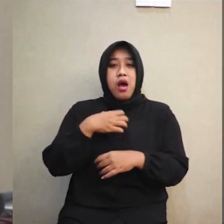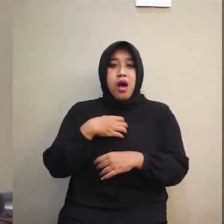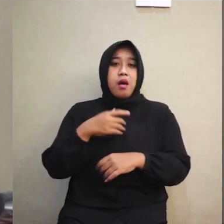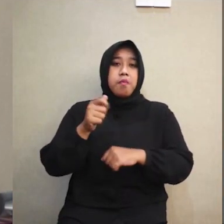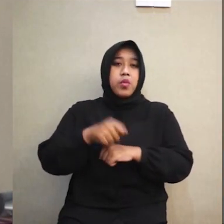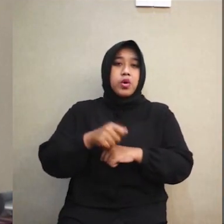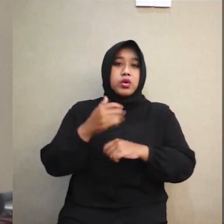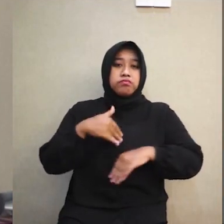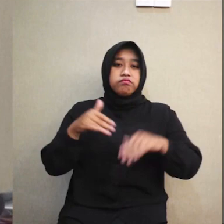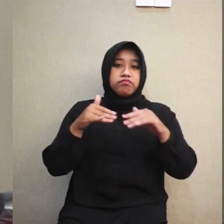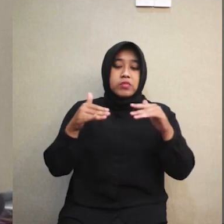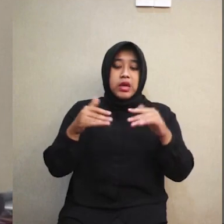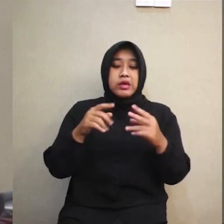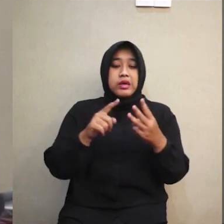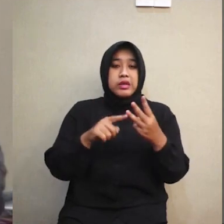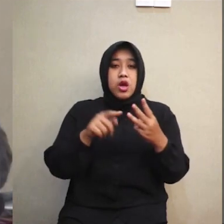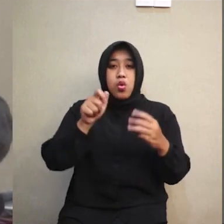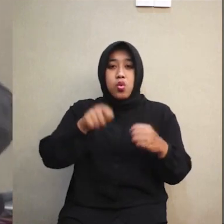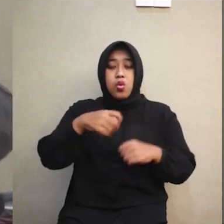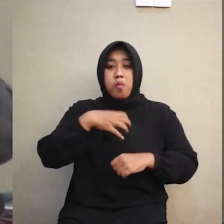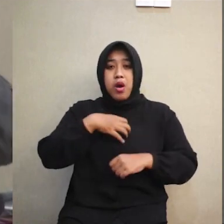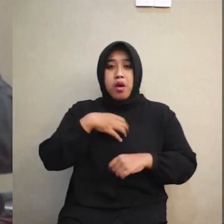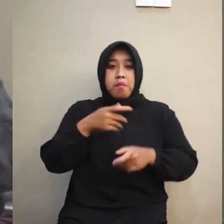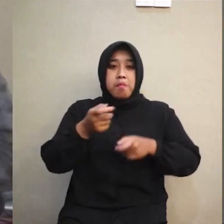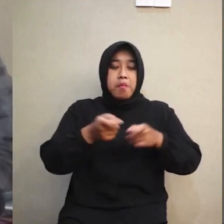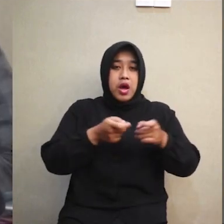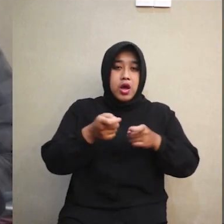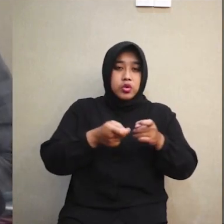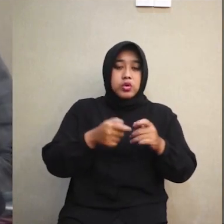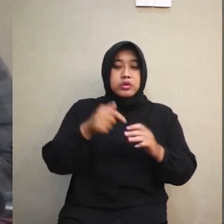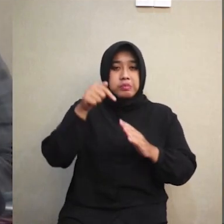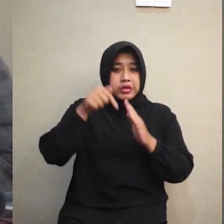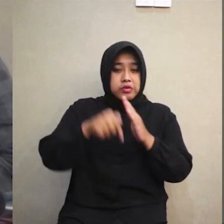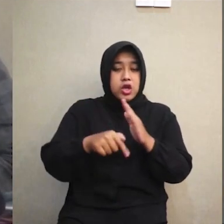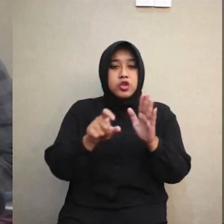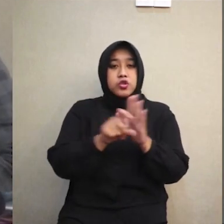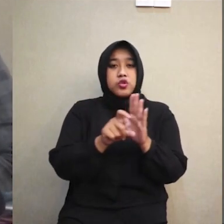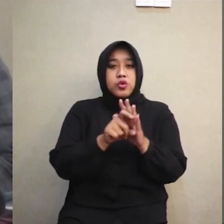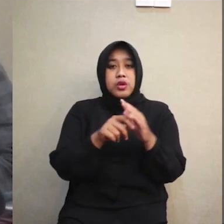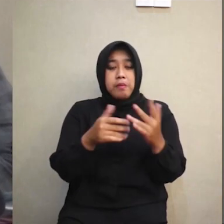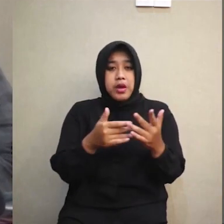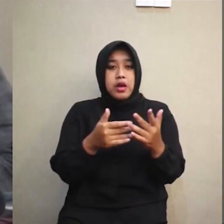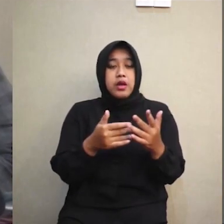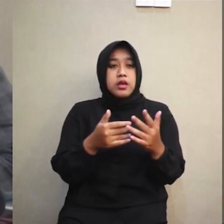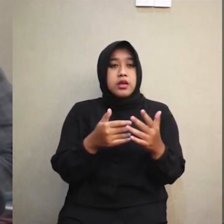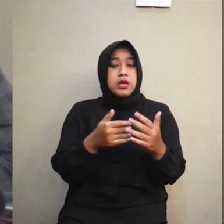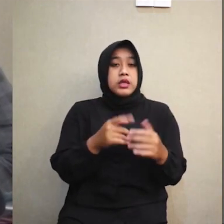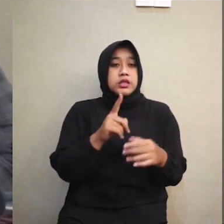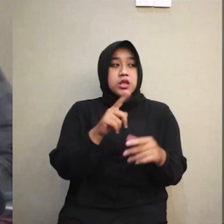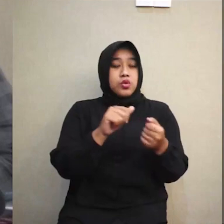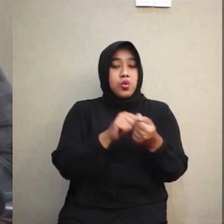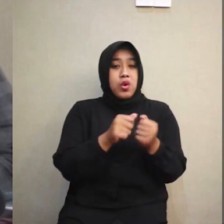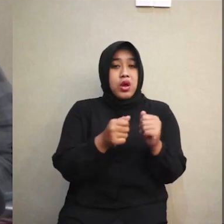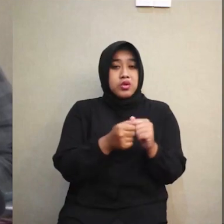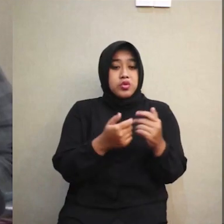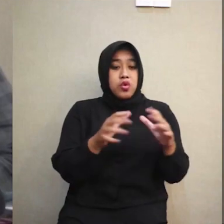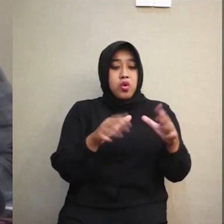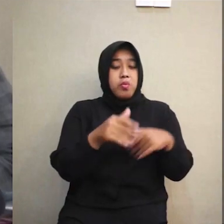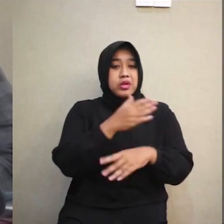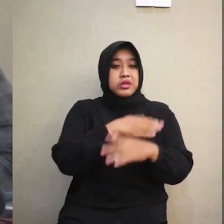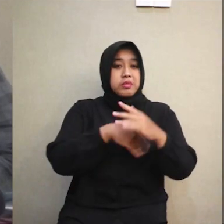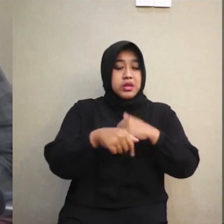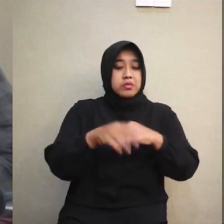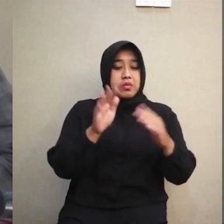fair dan yang ketiga hukuman juga mengatur spesifik kepada hakim misalnya ketika satu kasus penyandang